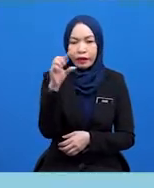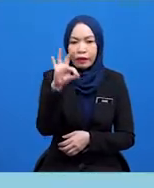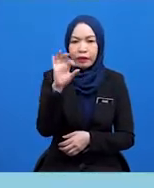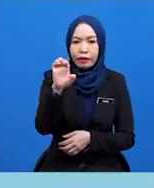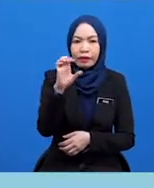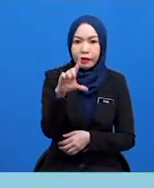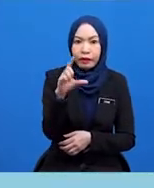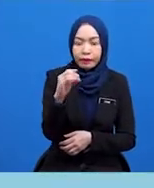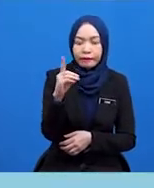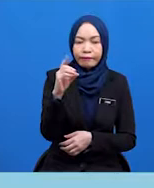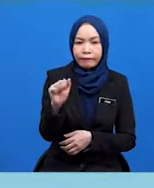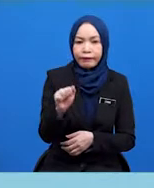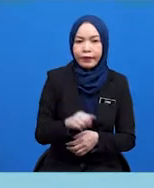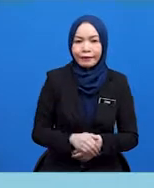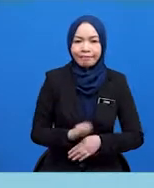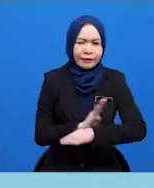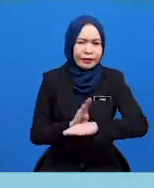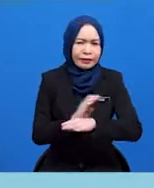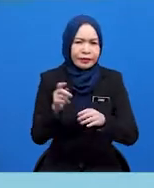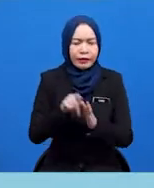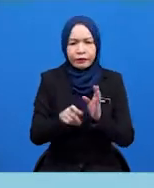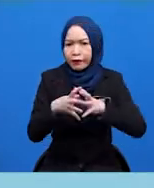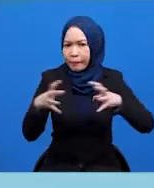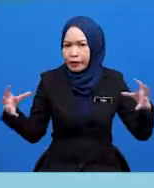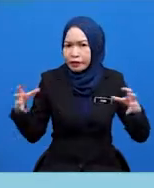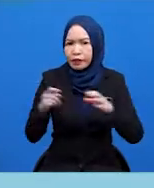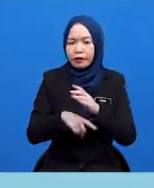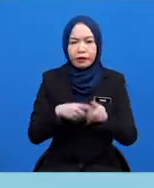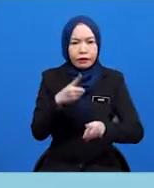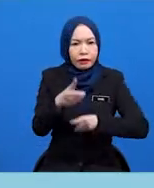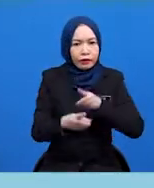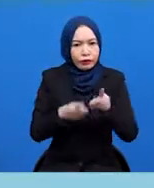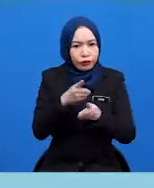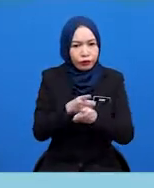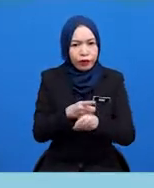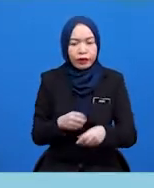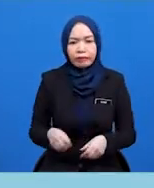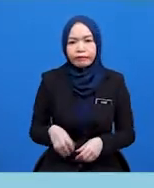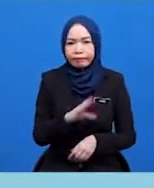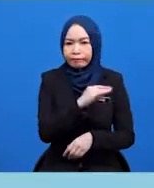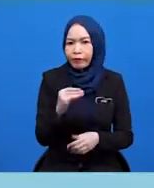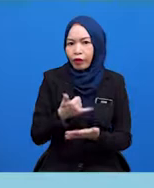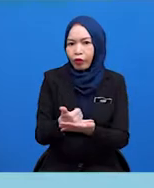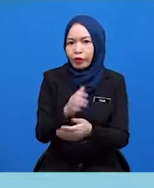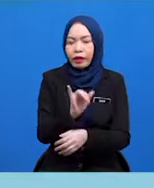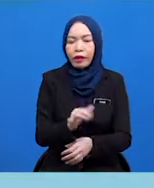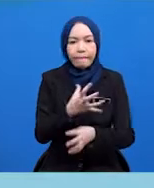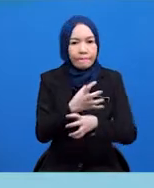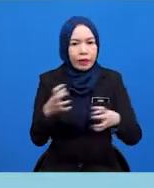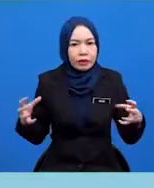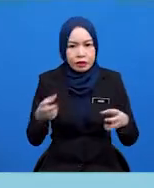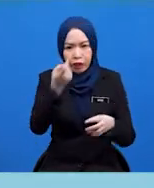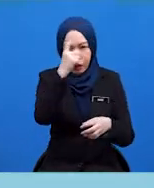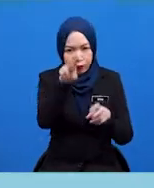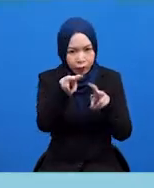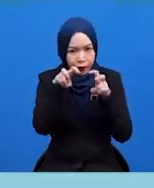peladangan terbesar di dunia dan dengan keupayaan modal yang besar dan mampu menarik pelabur